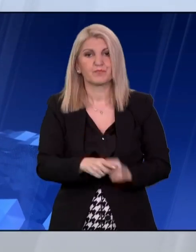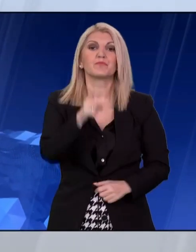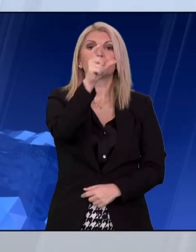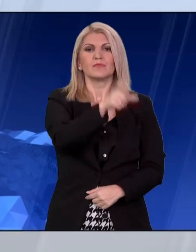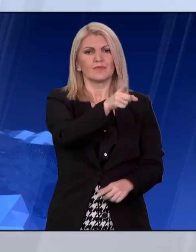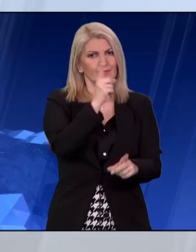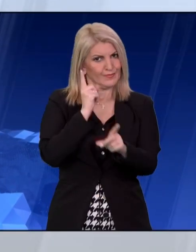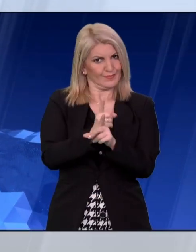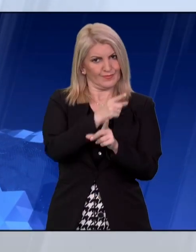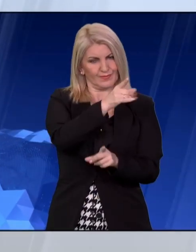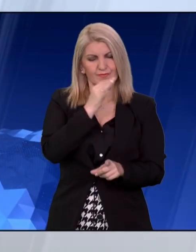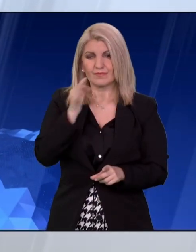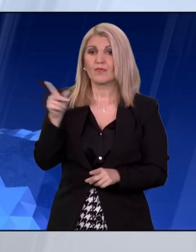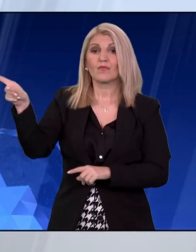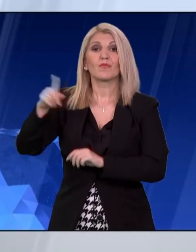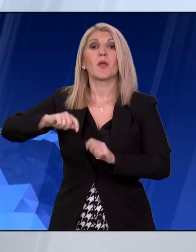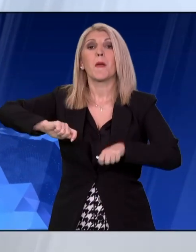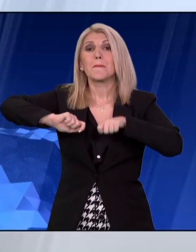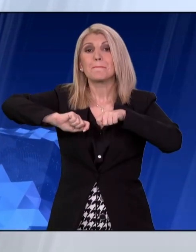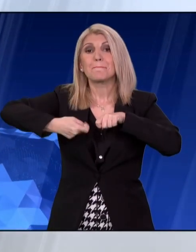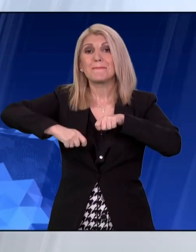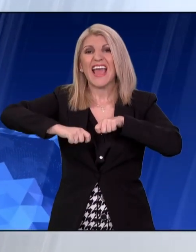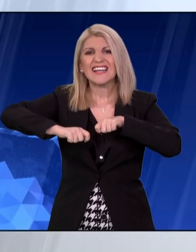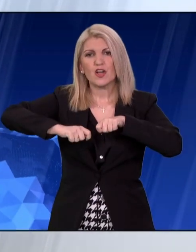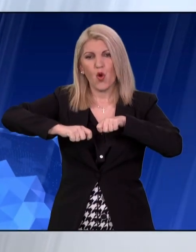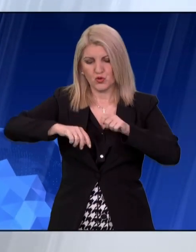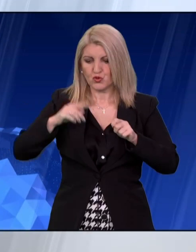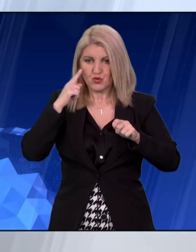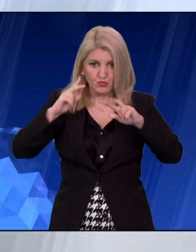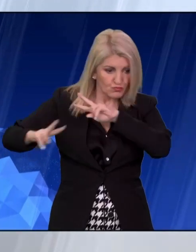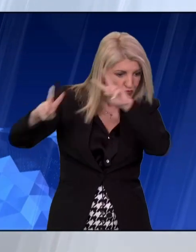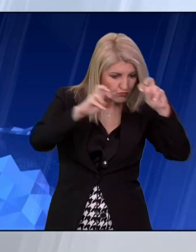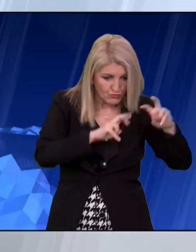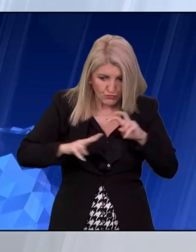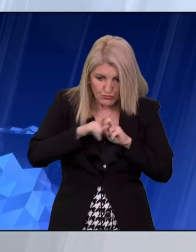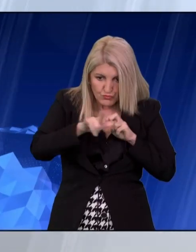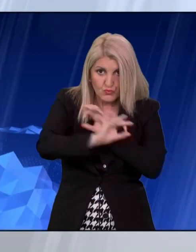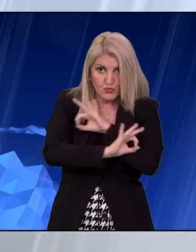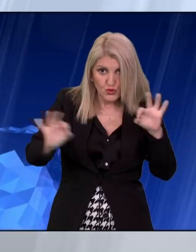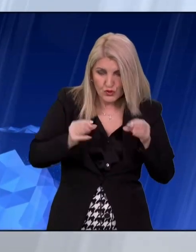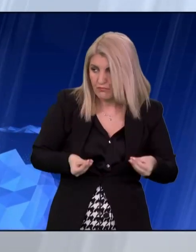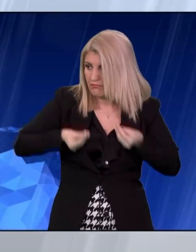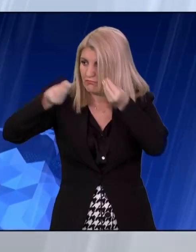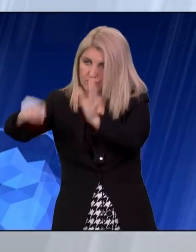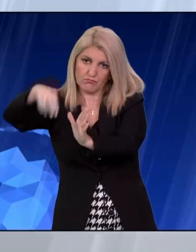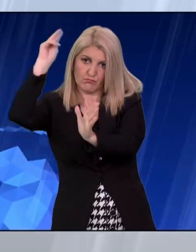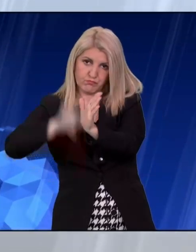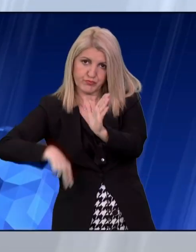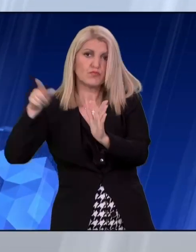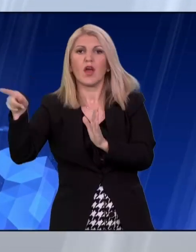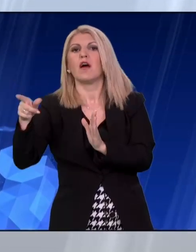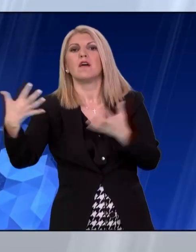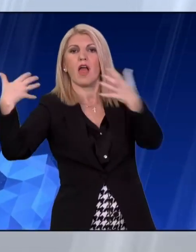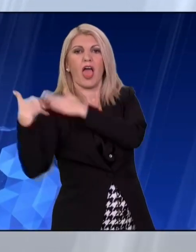αεροπλάνο στον πιλότο και υπογράψανε ο πιλότος είχε τηνε σύνη και την πεποίθηση ότι το αεροπλάνο ήταν εξ όπλο το ίδιο